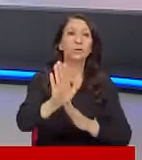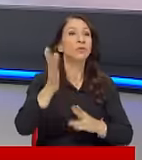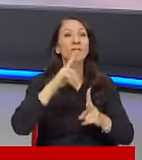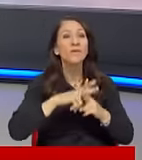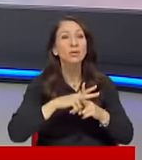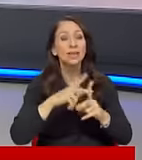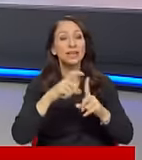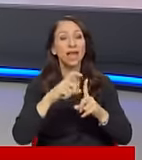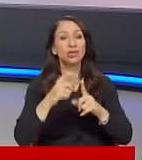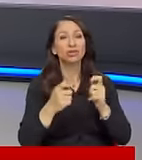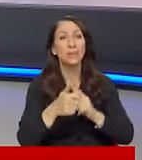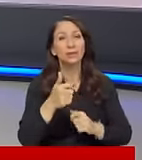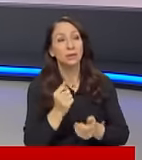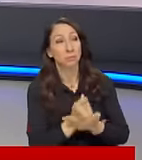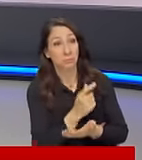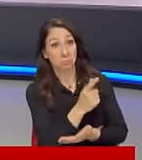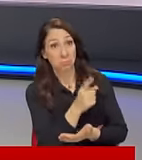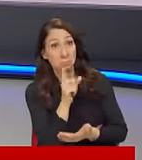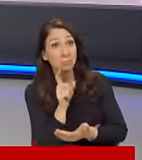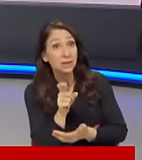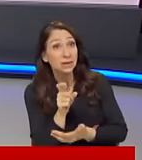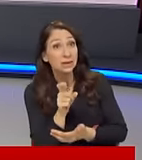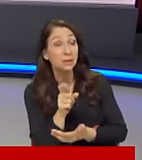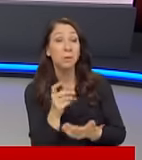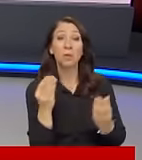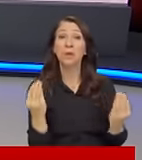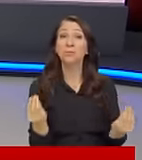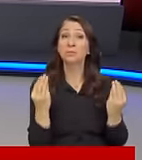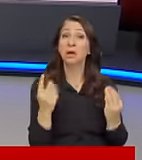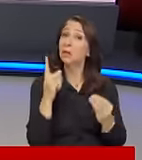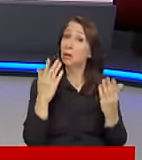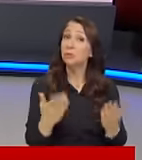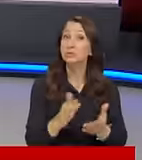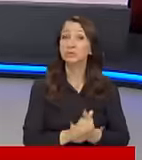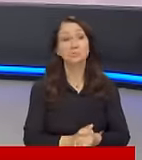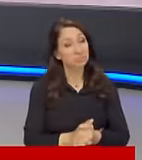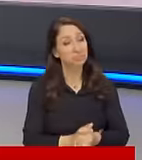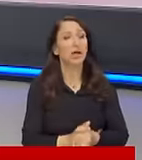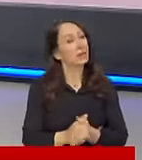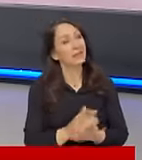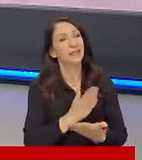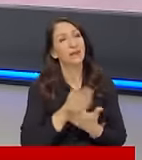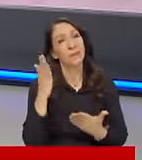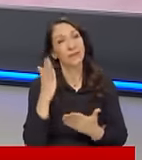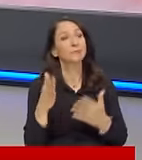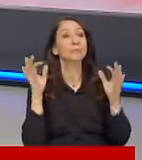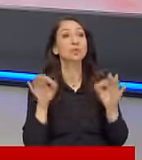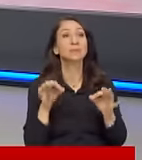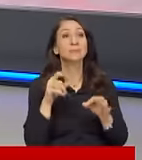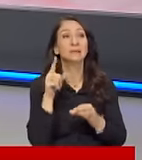fatura Diyanet İşleri Başkanlığı'na mı gidiyor? Ne güzel. Allah kabul etsin. Peki devam edelim.